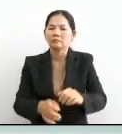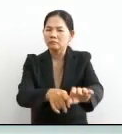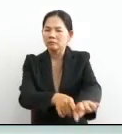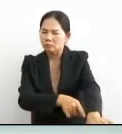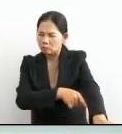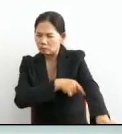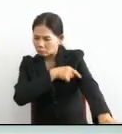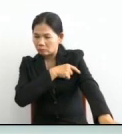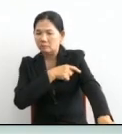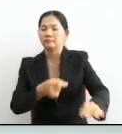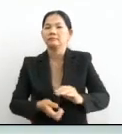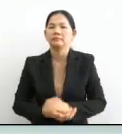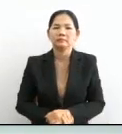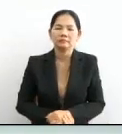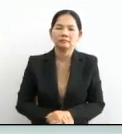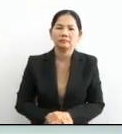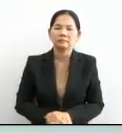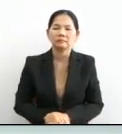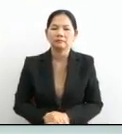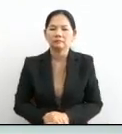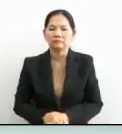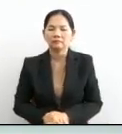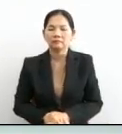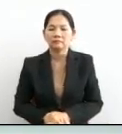ơi bàn dù